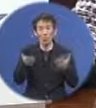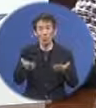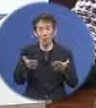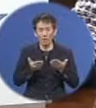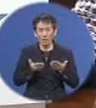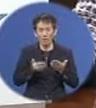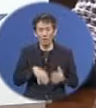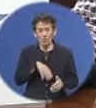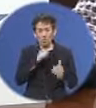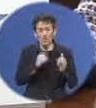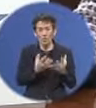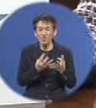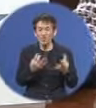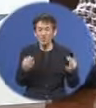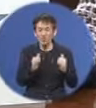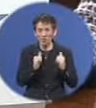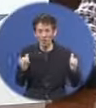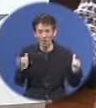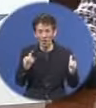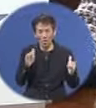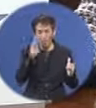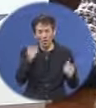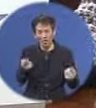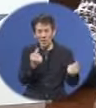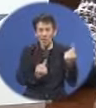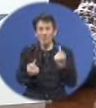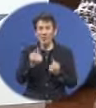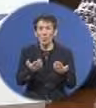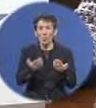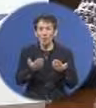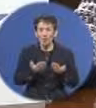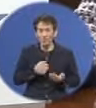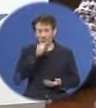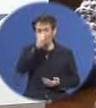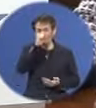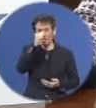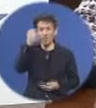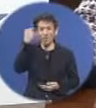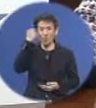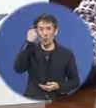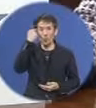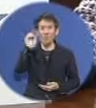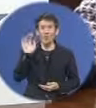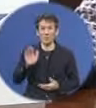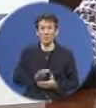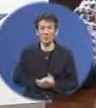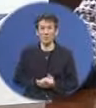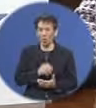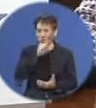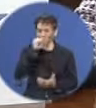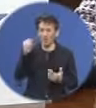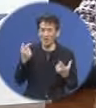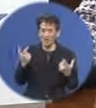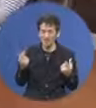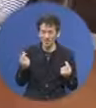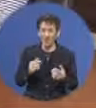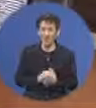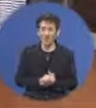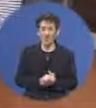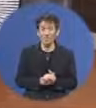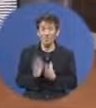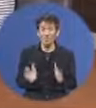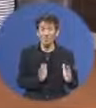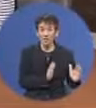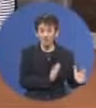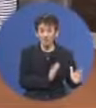多くのお年寄りがねどんどん和歌山に来てくれるというのはいいことじゃないかなと思ったんですよね。 これは素晴らしいですね、は